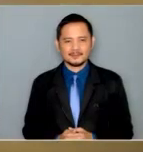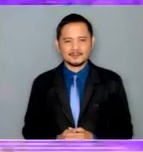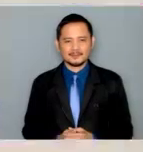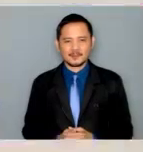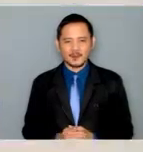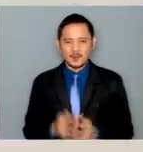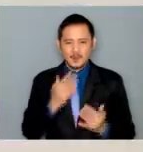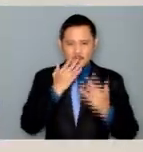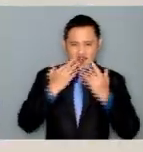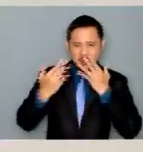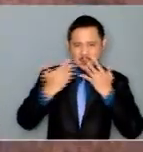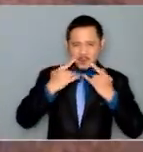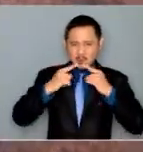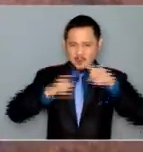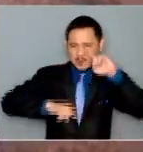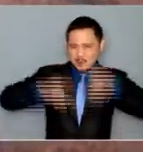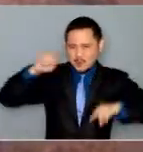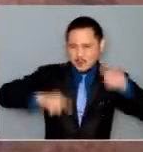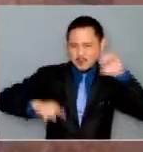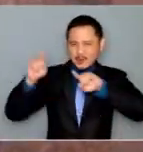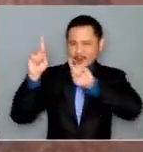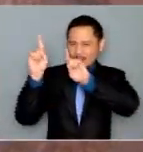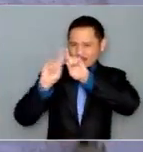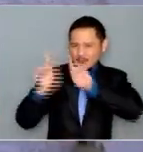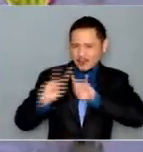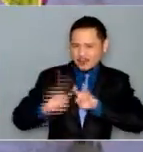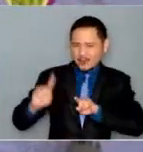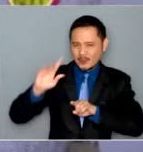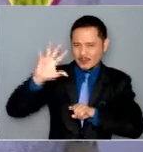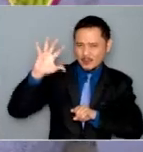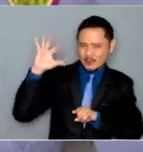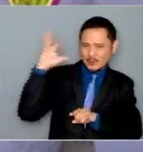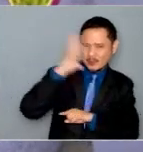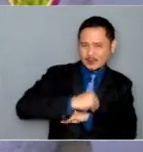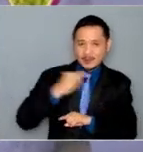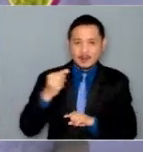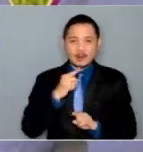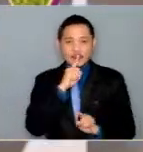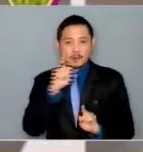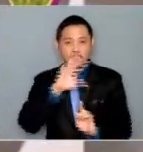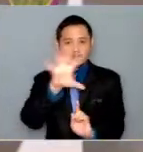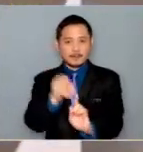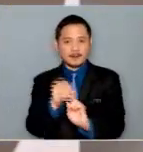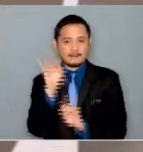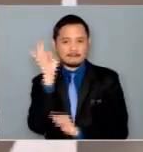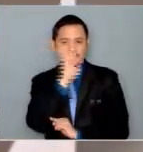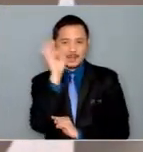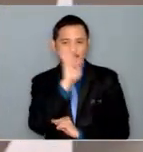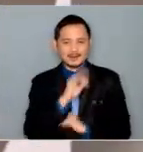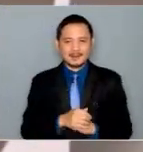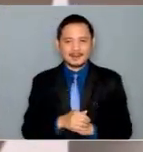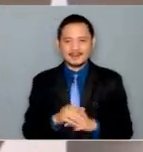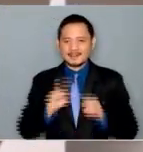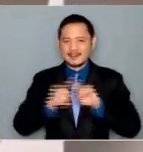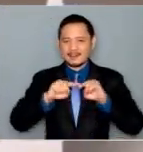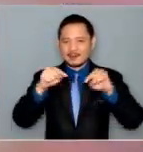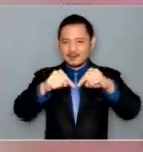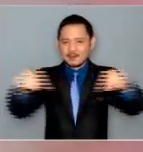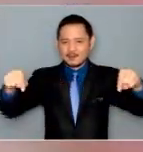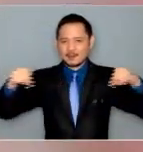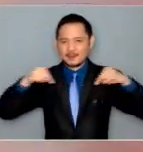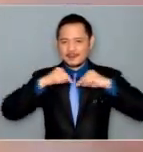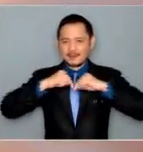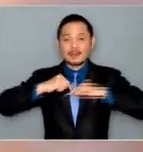Makukulay de kalidad, elegante at higit sa lahat, gawang Pinoy. Ito ang iba't ibang table accessories na ibinibida